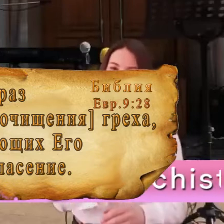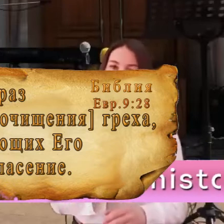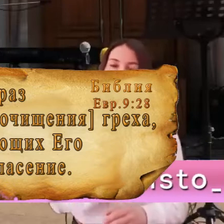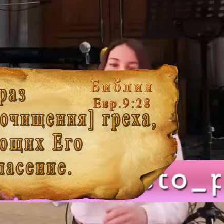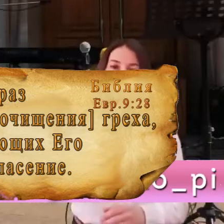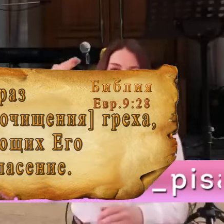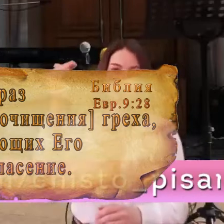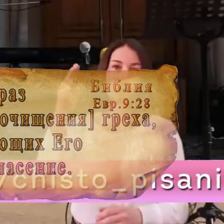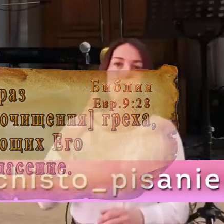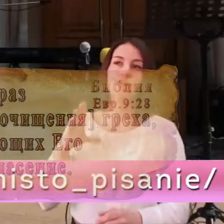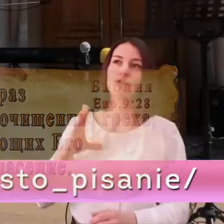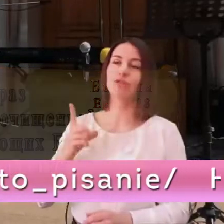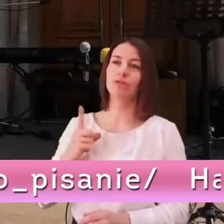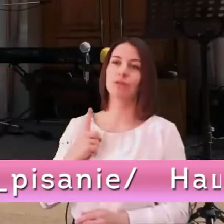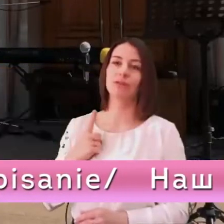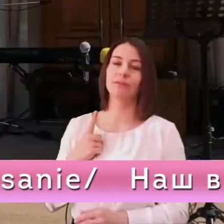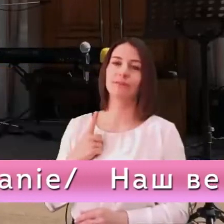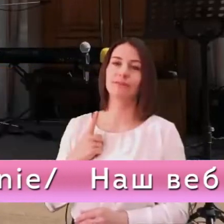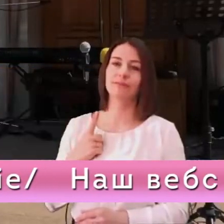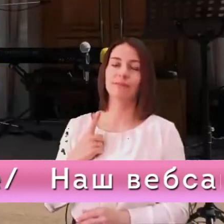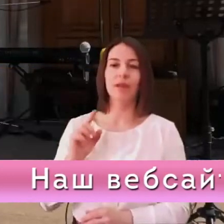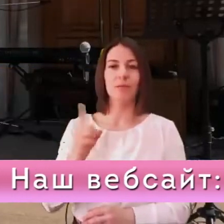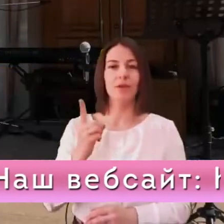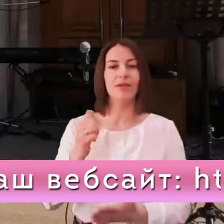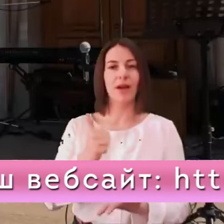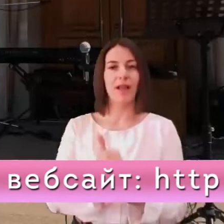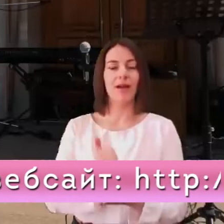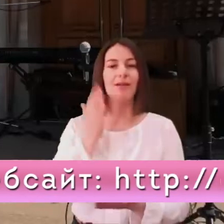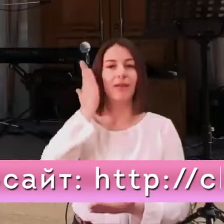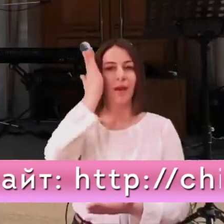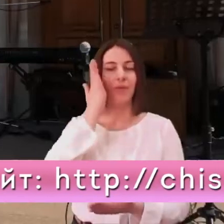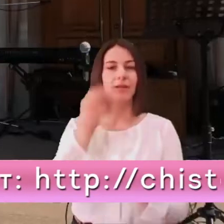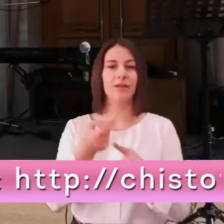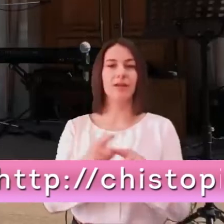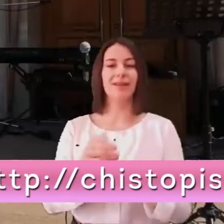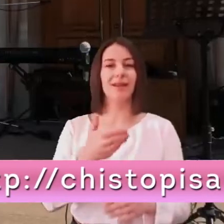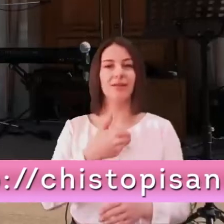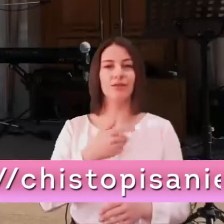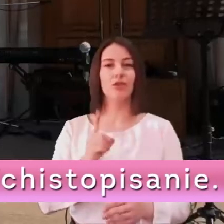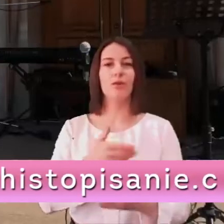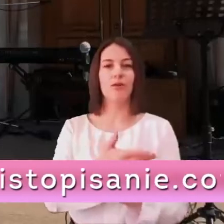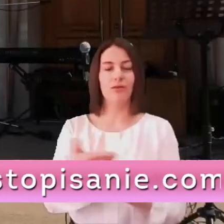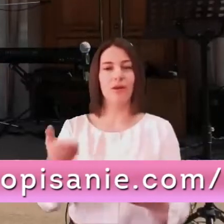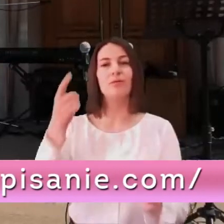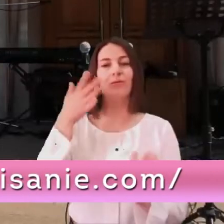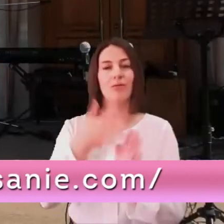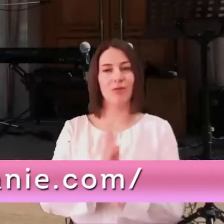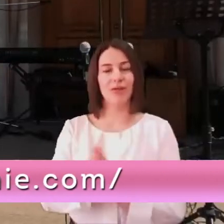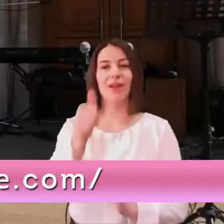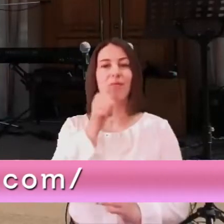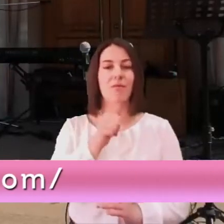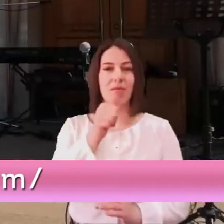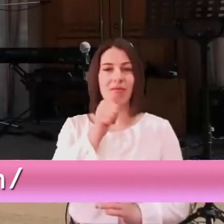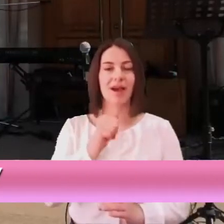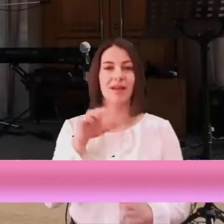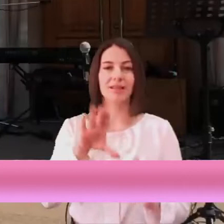ждет. Это первая главная мысль, которую я хочу, чтобы мы с вами сегодня усвоили, поняли и попытались